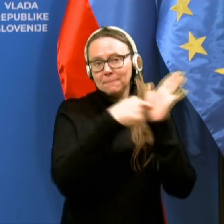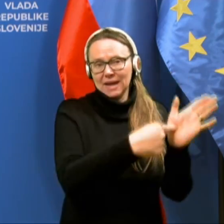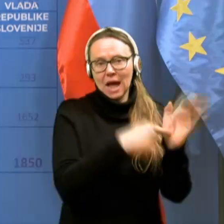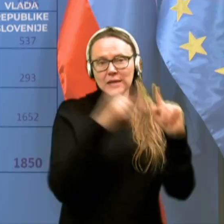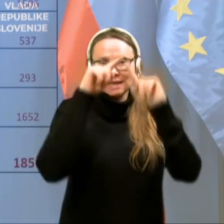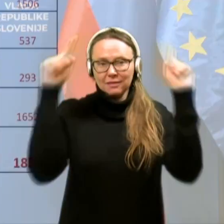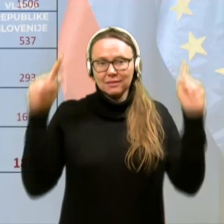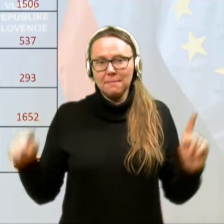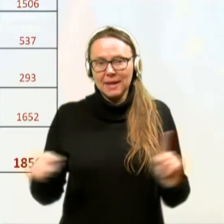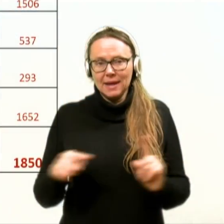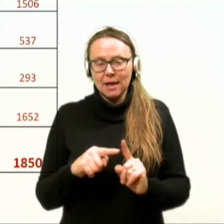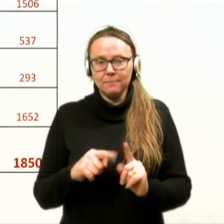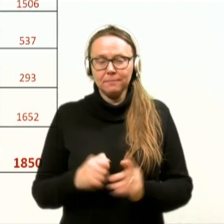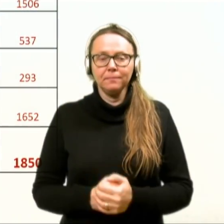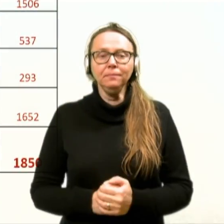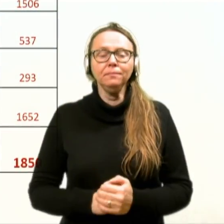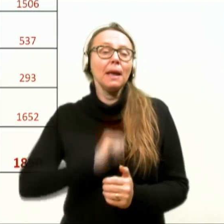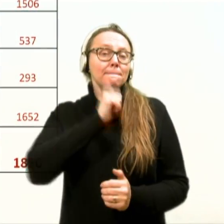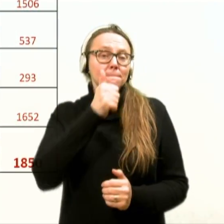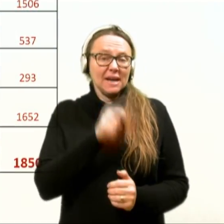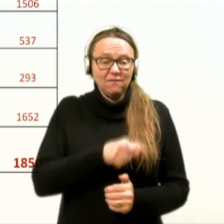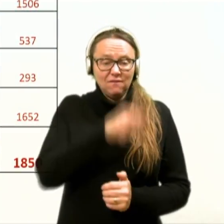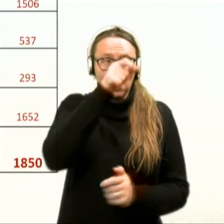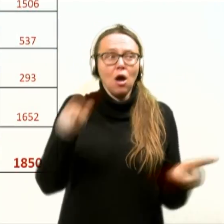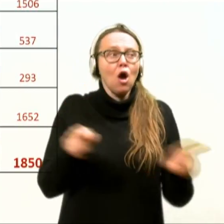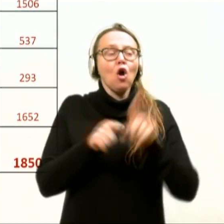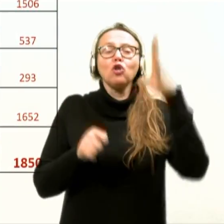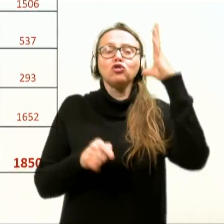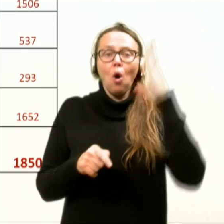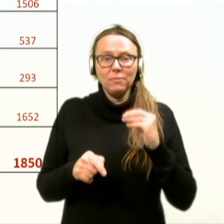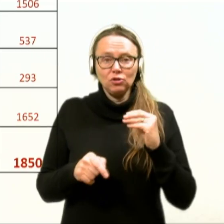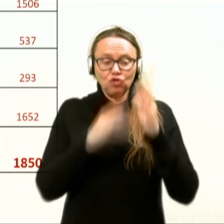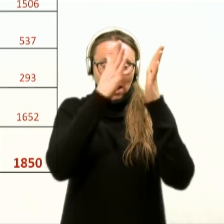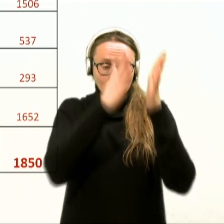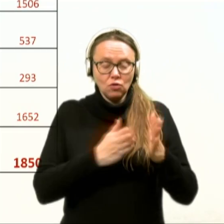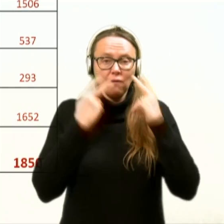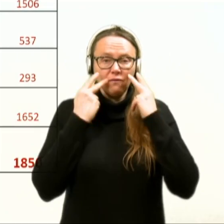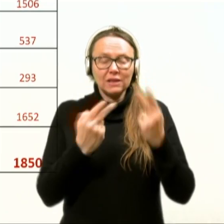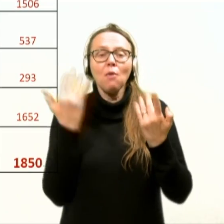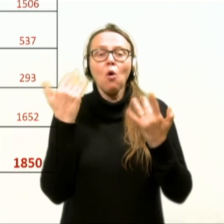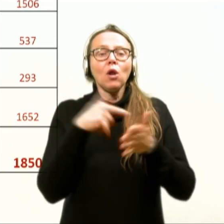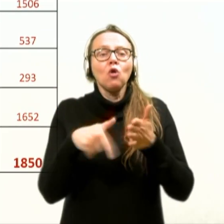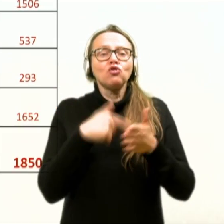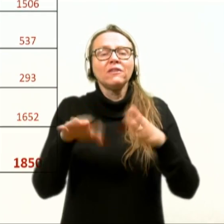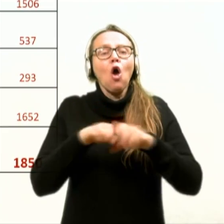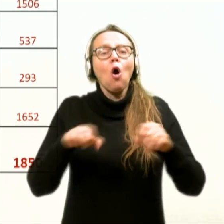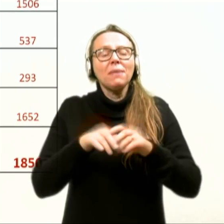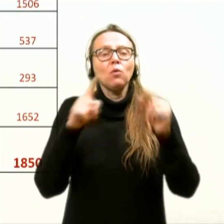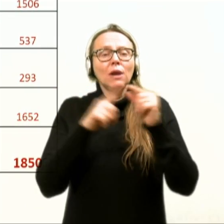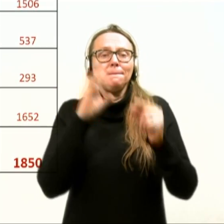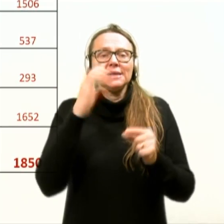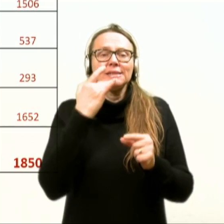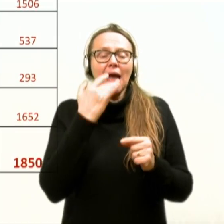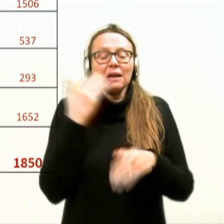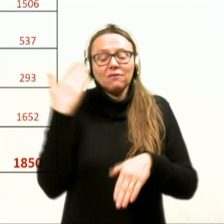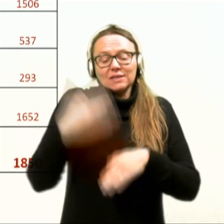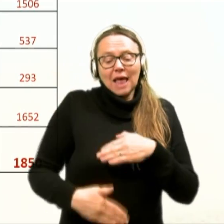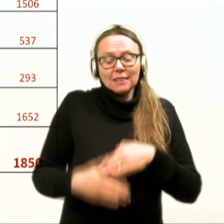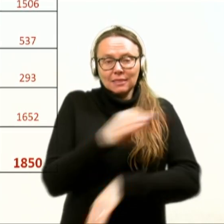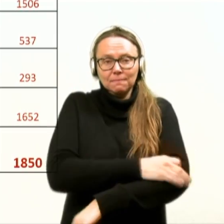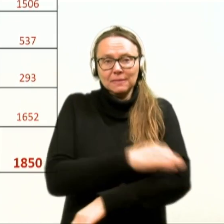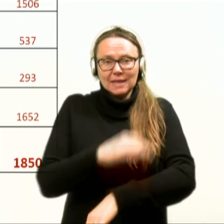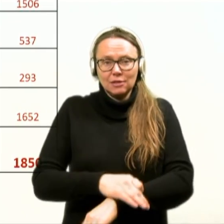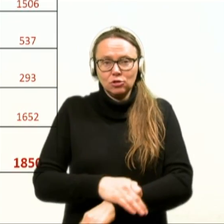v tabeli. V prvi koloni, kot običajno, vidimo, kolikšno je bilo število opravljenih PCR testov v zadnjem